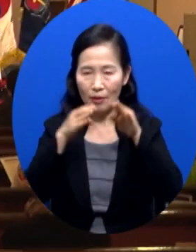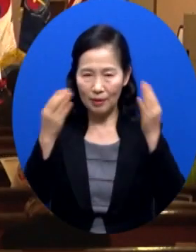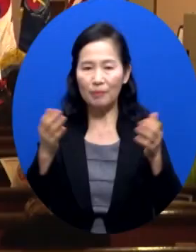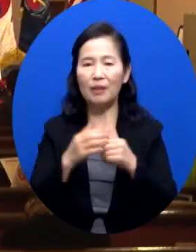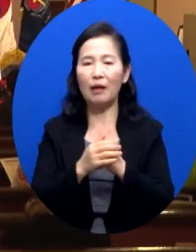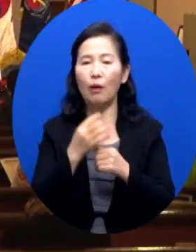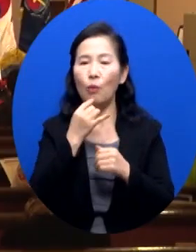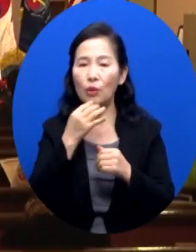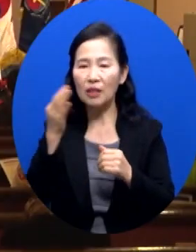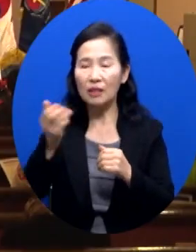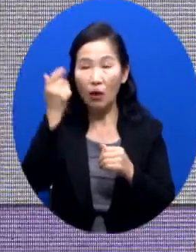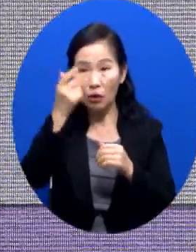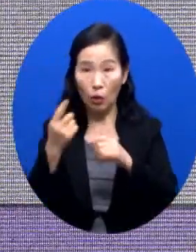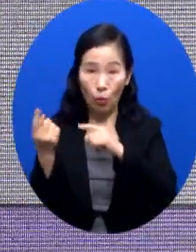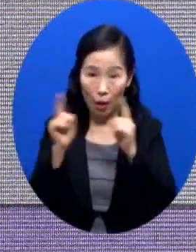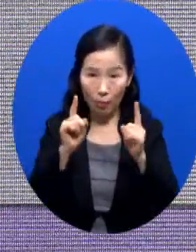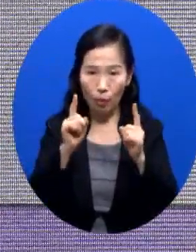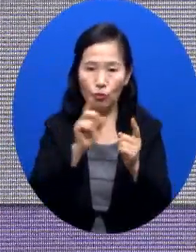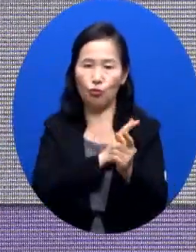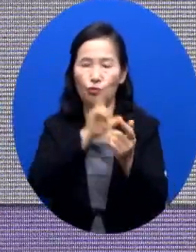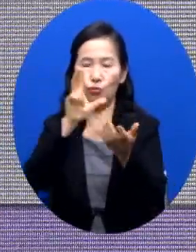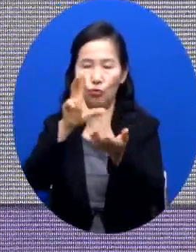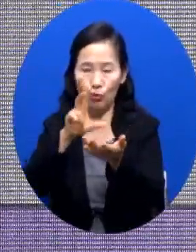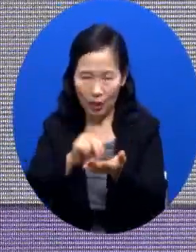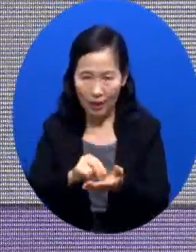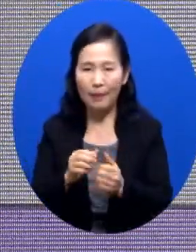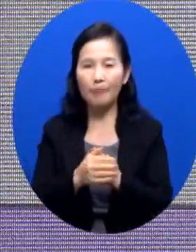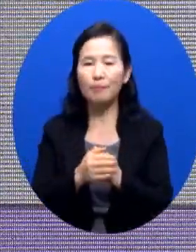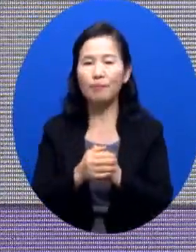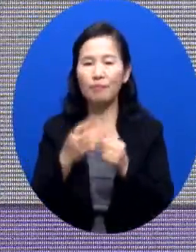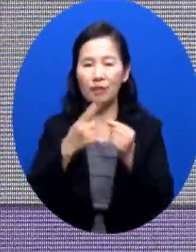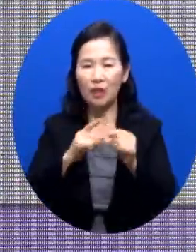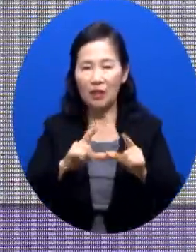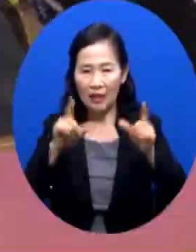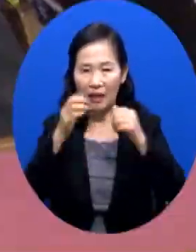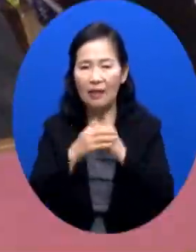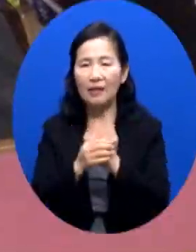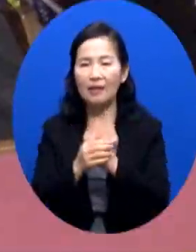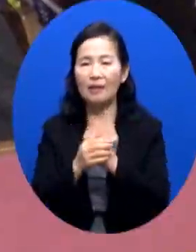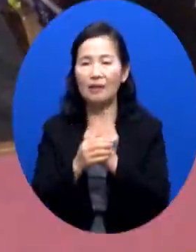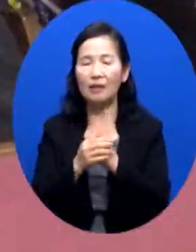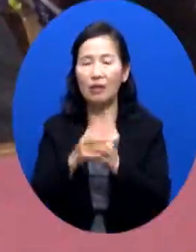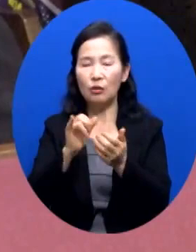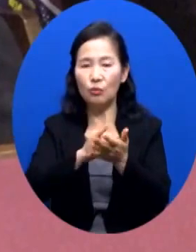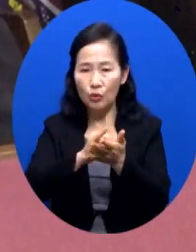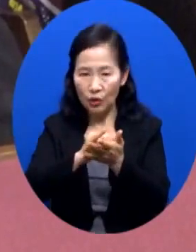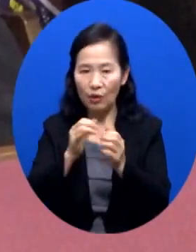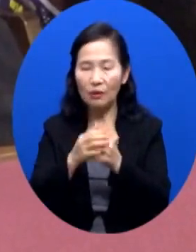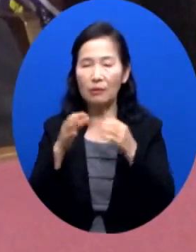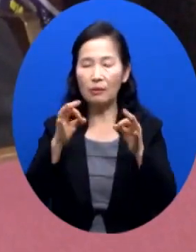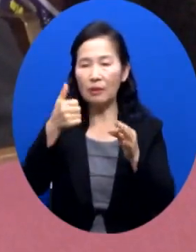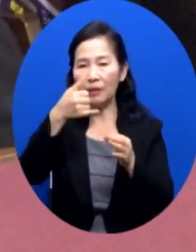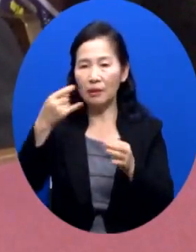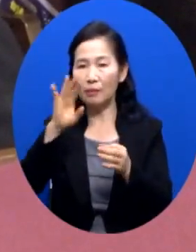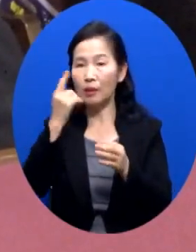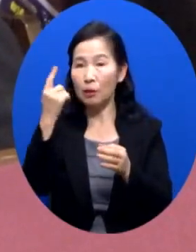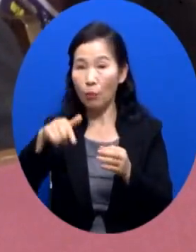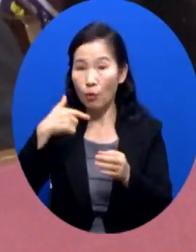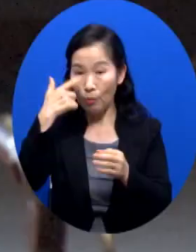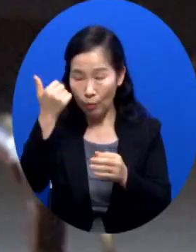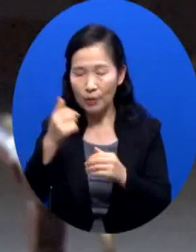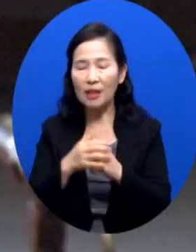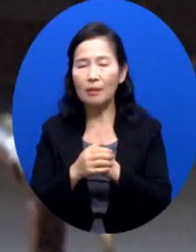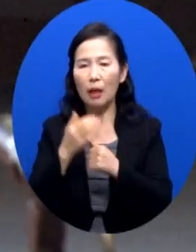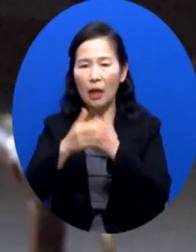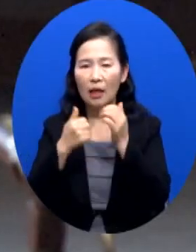오직 성령의 회복을 주제로 열린 첫날 집회에서 회개 기도를 인도한 뉴욕 교협회장 김희복 목사는